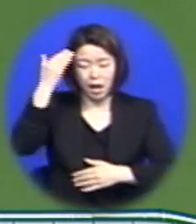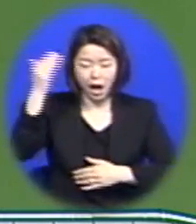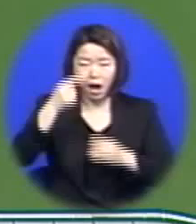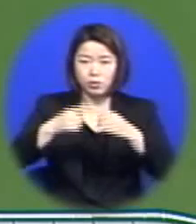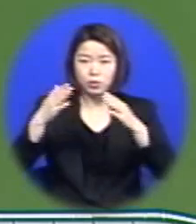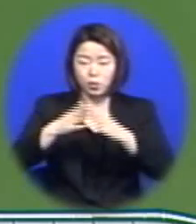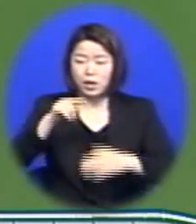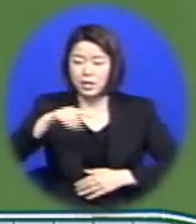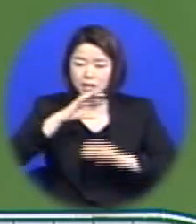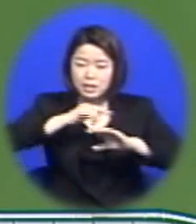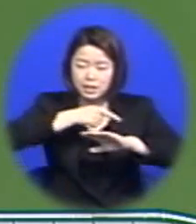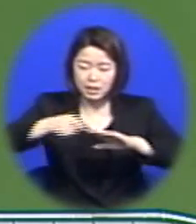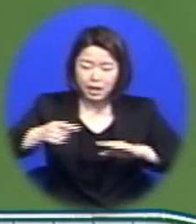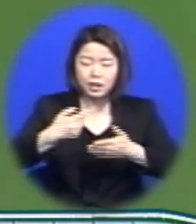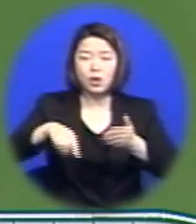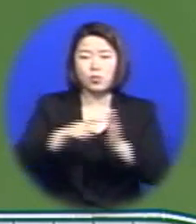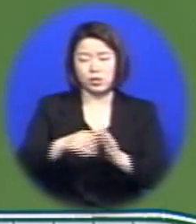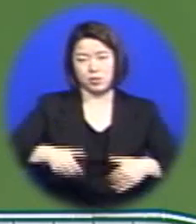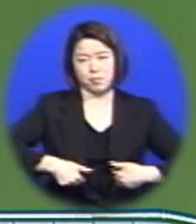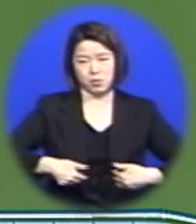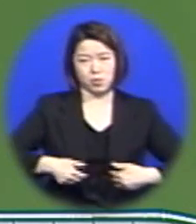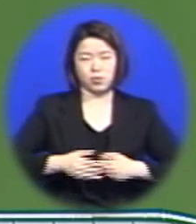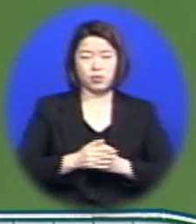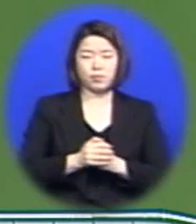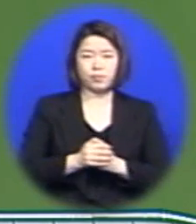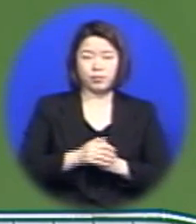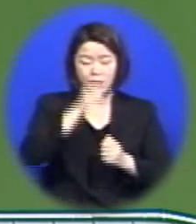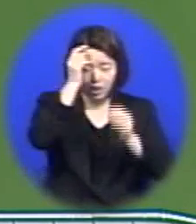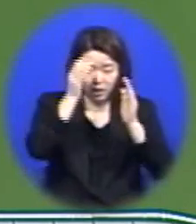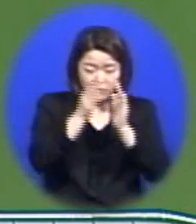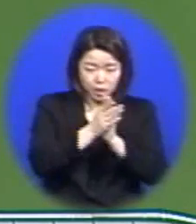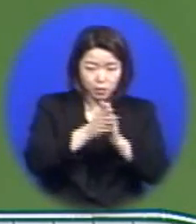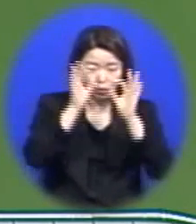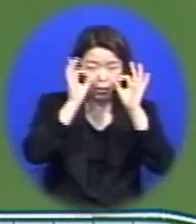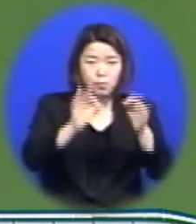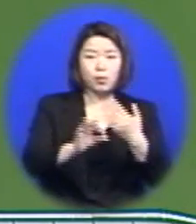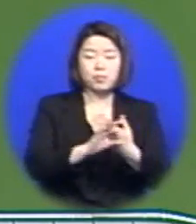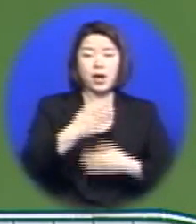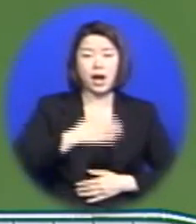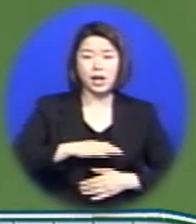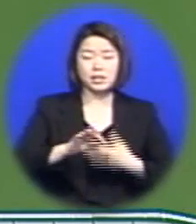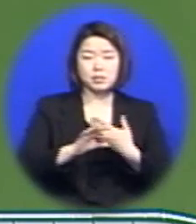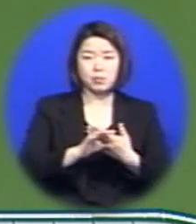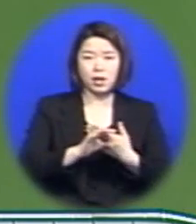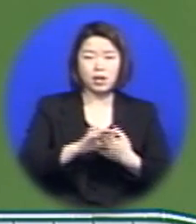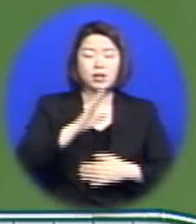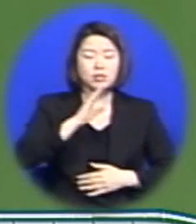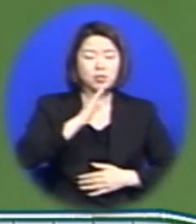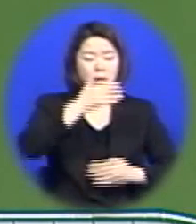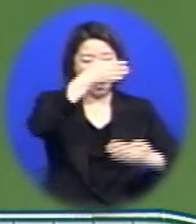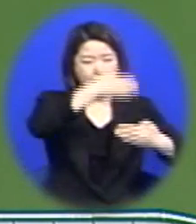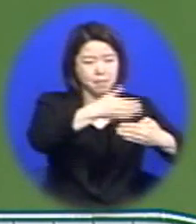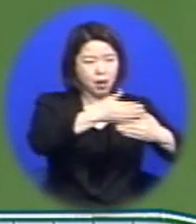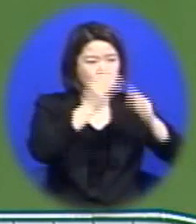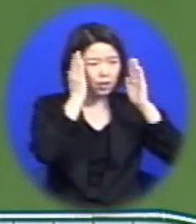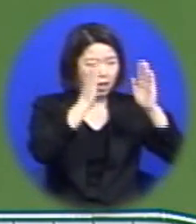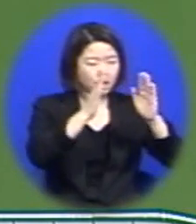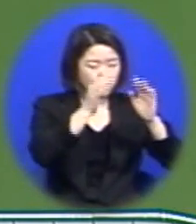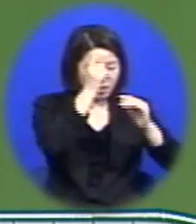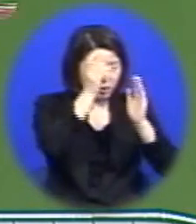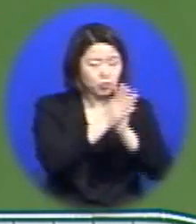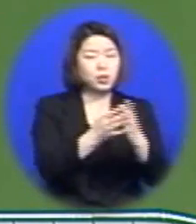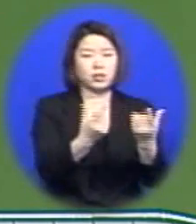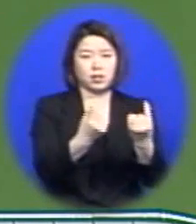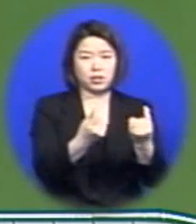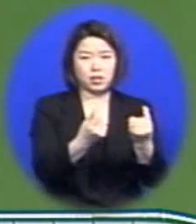그렇습니다 기도해 보시면 아시겠지만 정말 벽을 향하여 기도하는 것 같습니다 그래서 기도하는